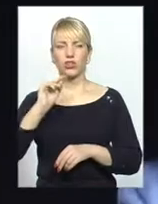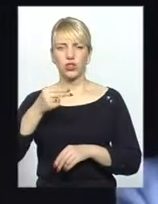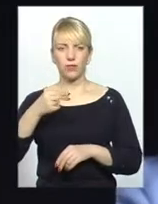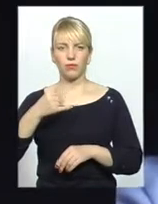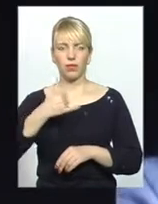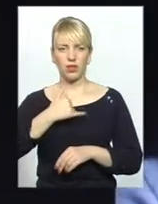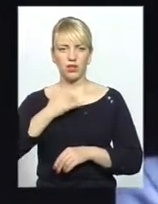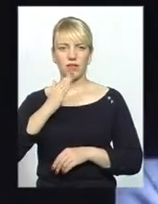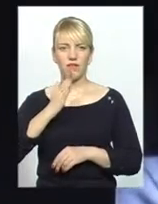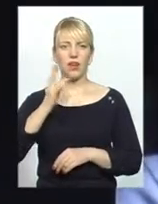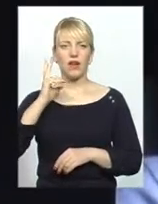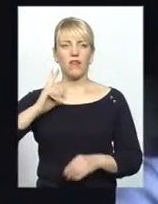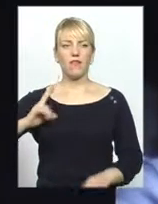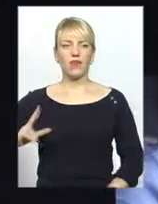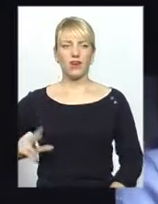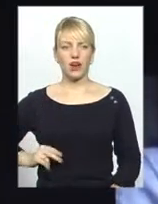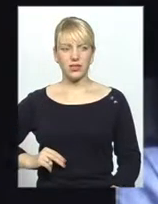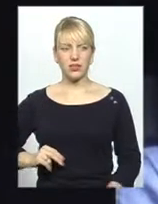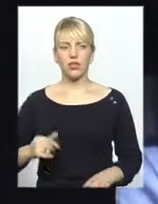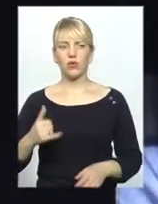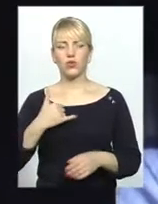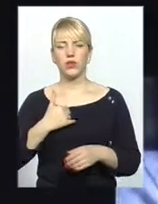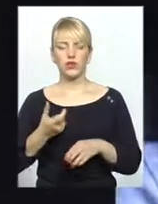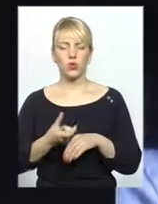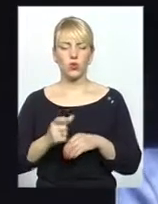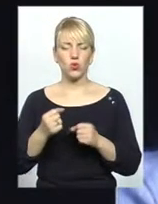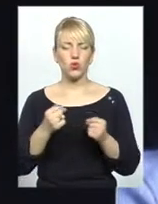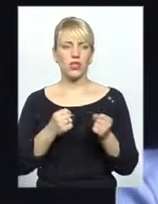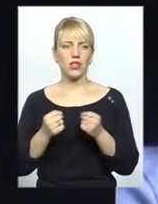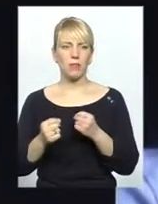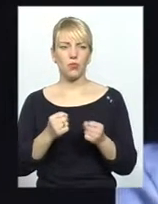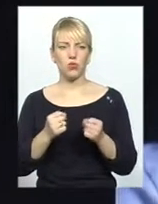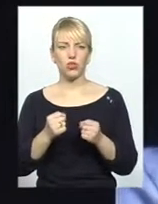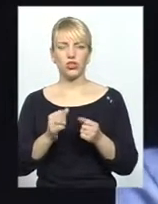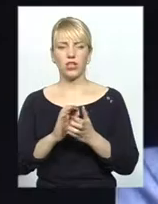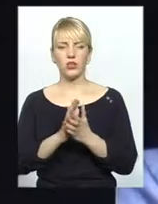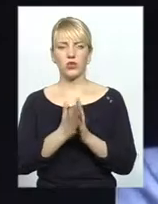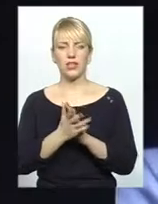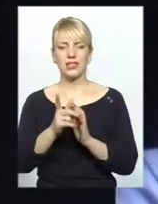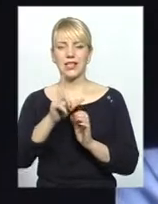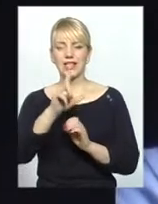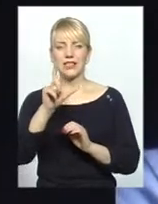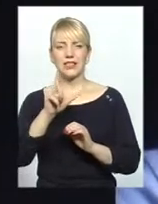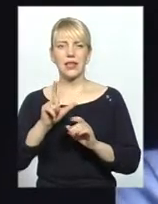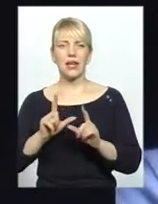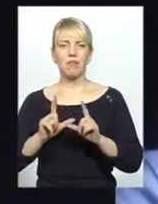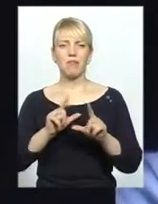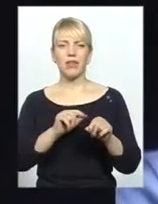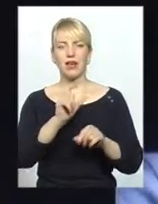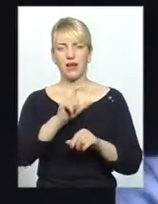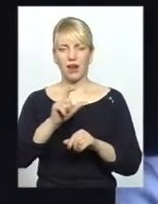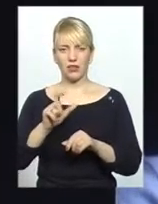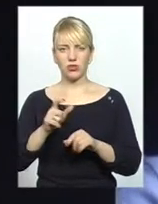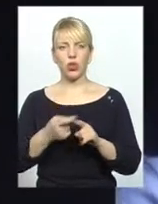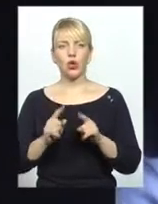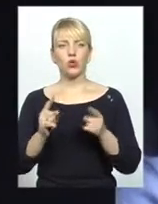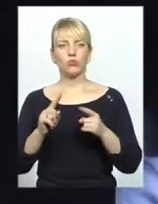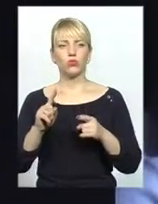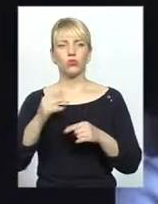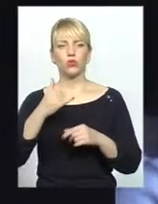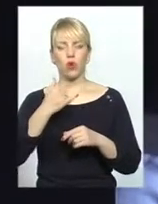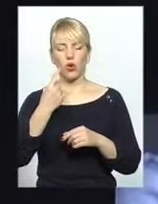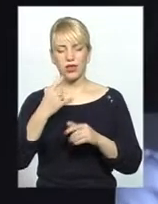рік дуже напружена ситуація з цими мігрантами і з міграцією, тому що одна